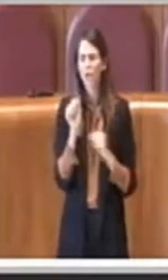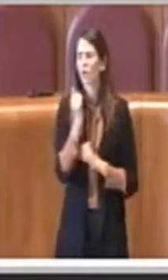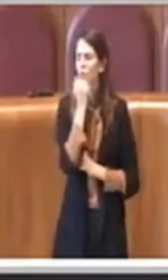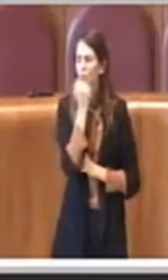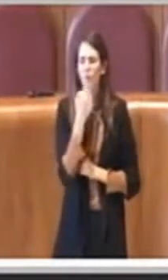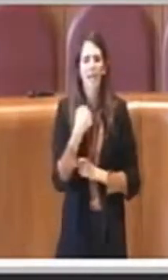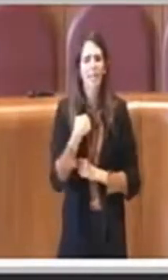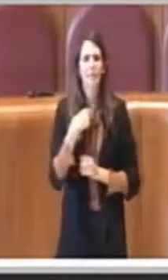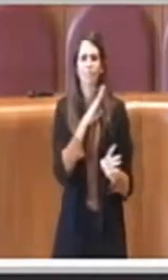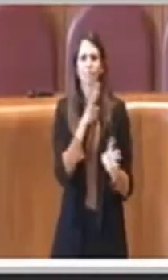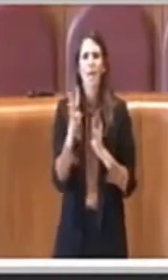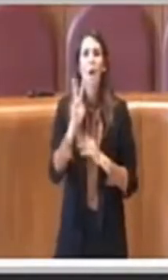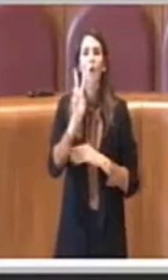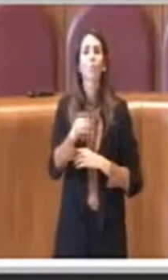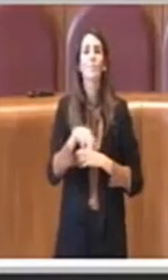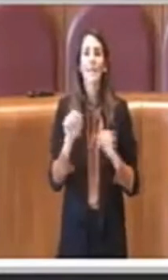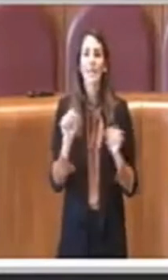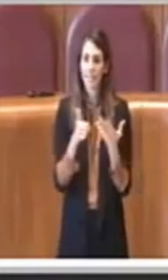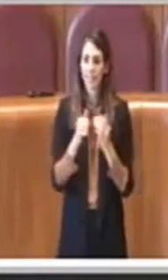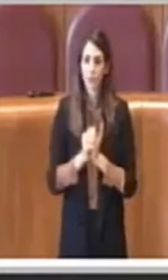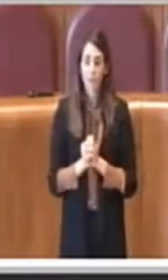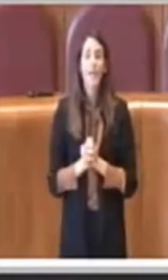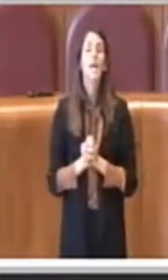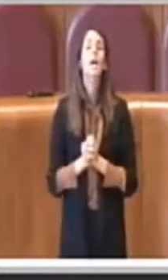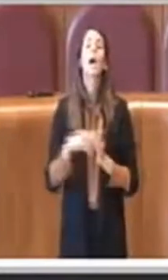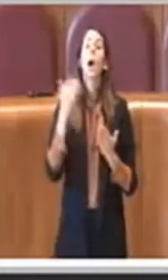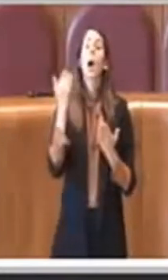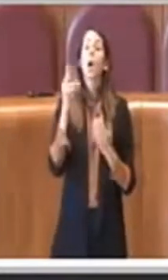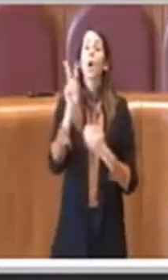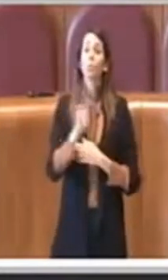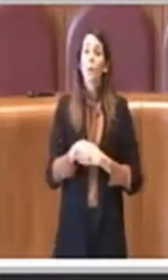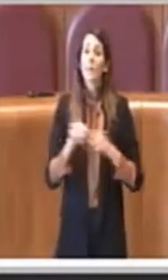correggo, ovvero nel 2013 si stava lavorando un piano industriale